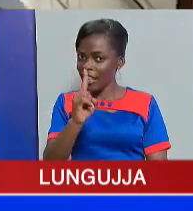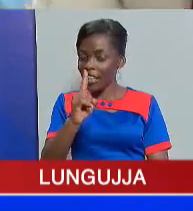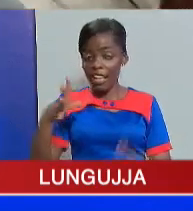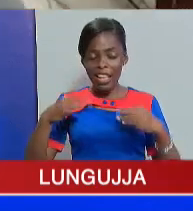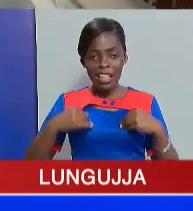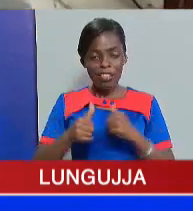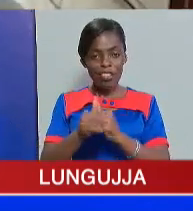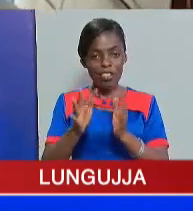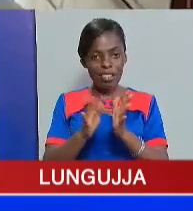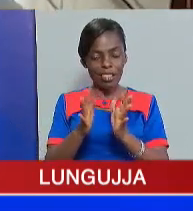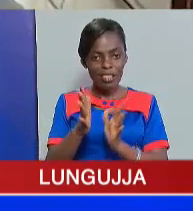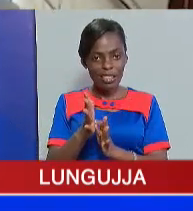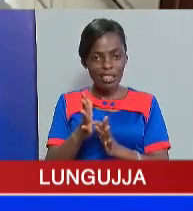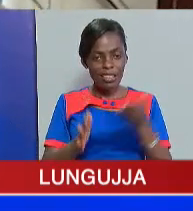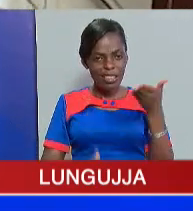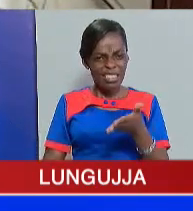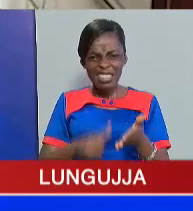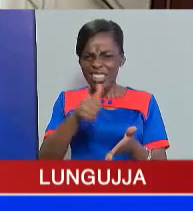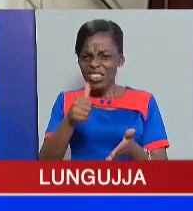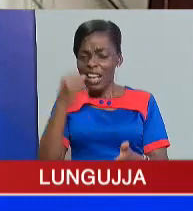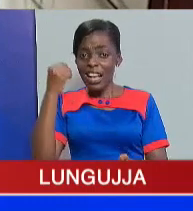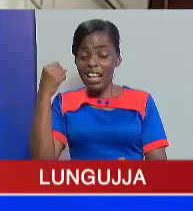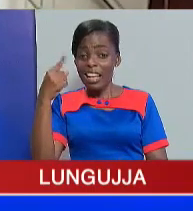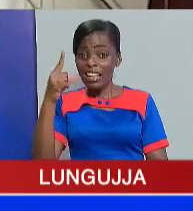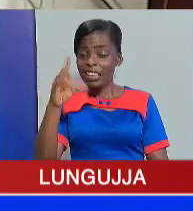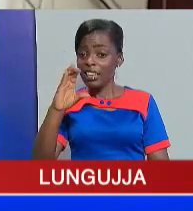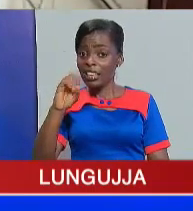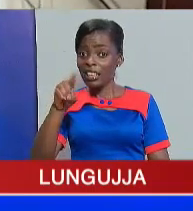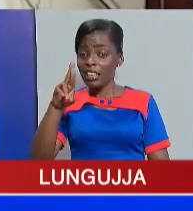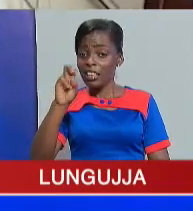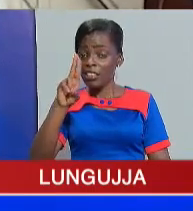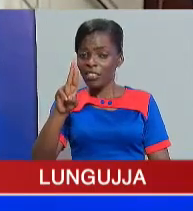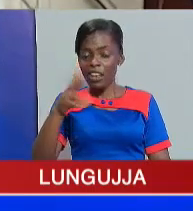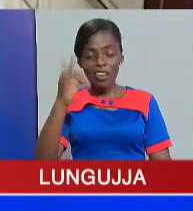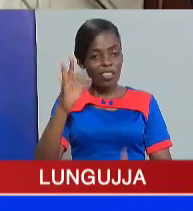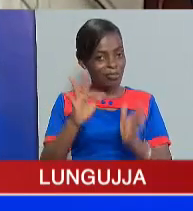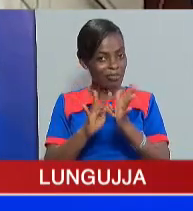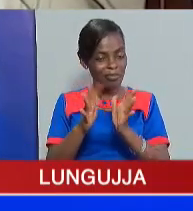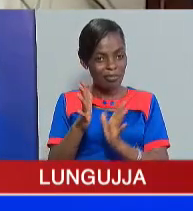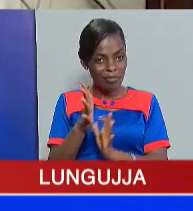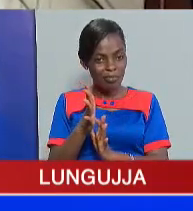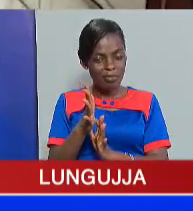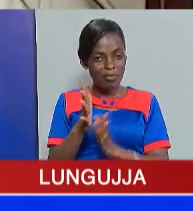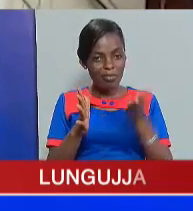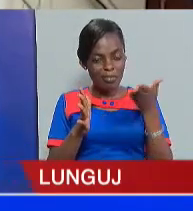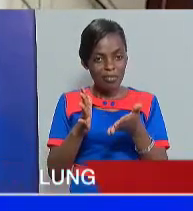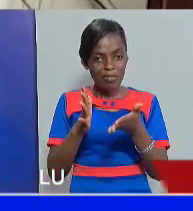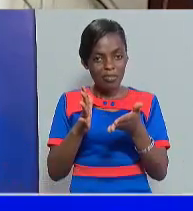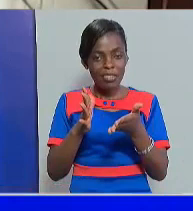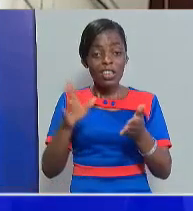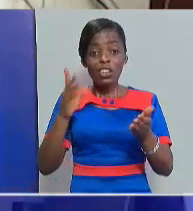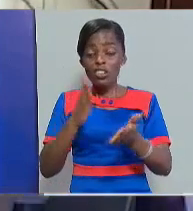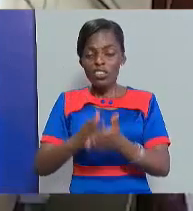Yesu. Clever J simanyi bwekibale kikwayo Clever wa Jesus nga Clever J kikwayo tali